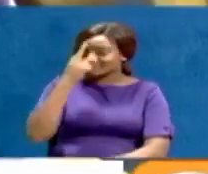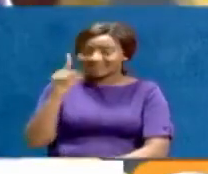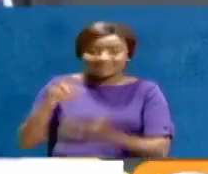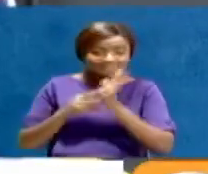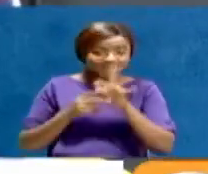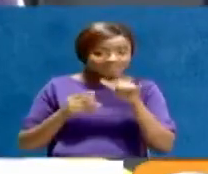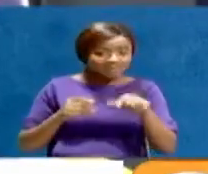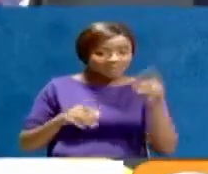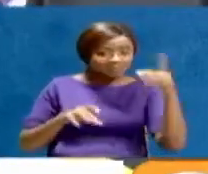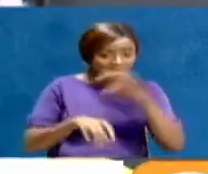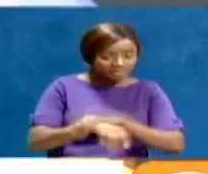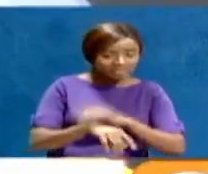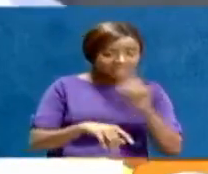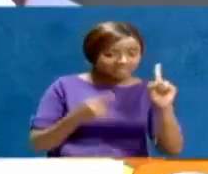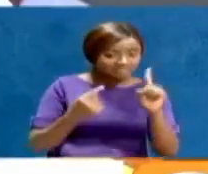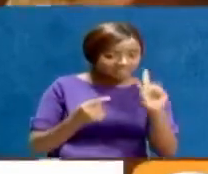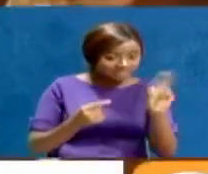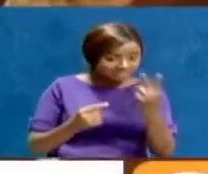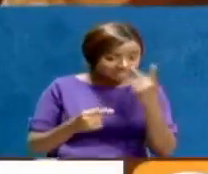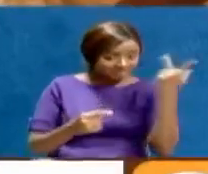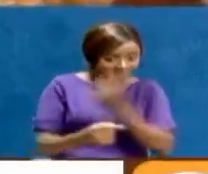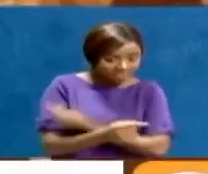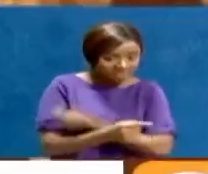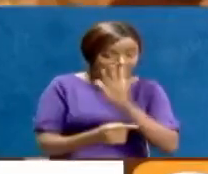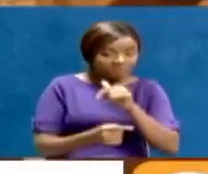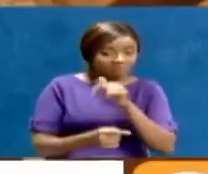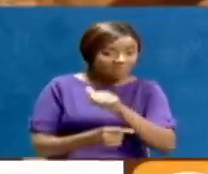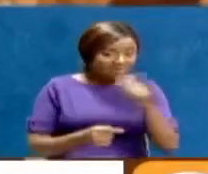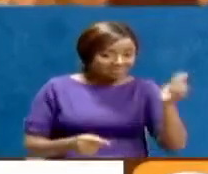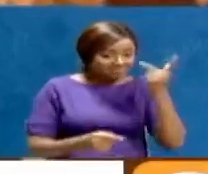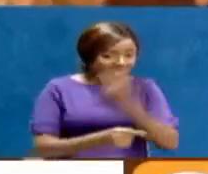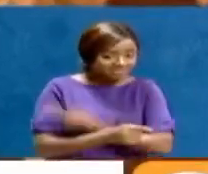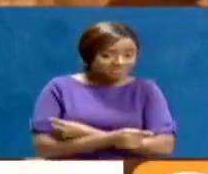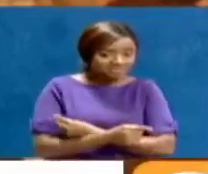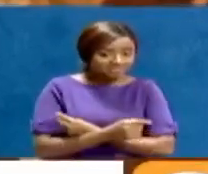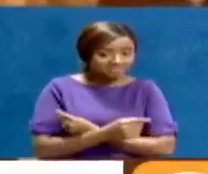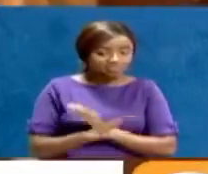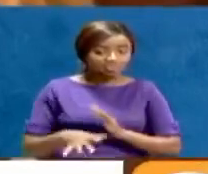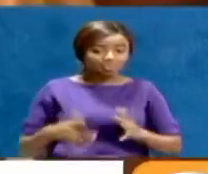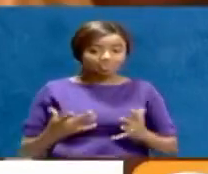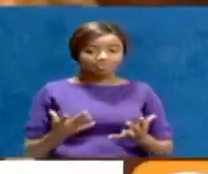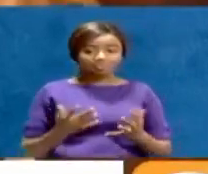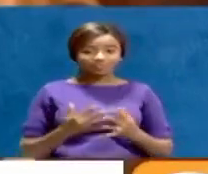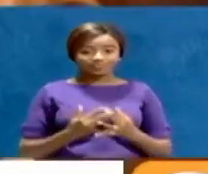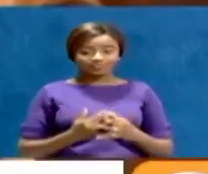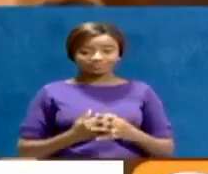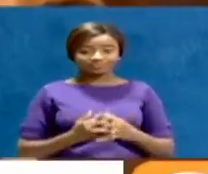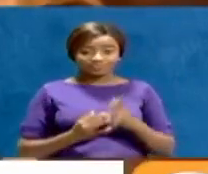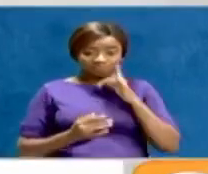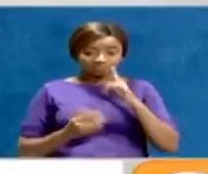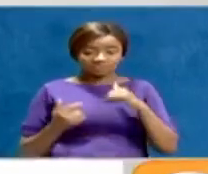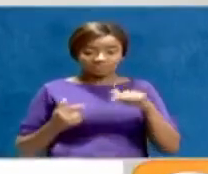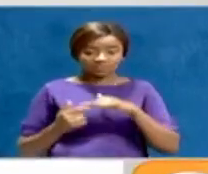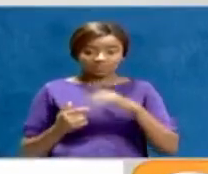AstraZeneca wataweza kupokea dozi ya pili kutoka kwa chanjo nyingine? Kwanza sisi kama Afrika